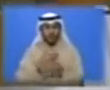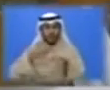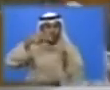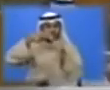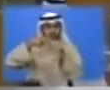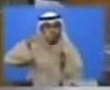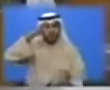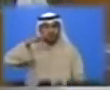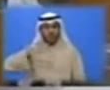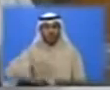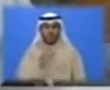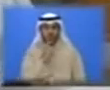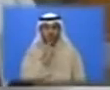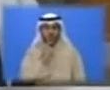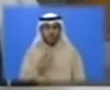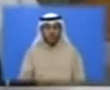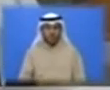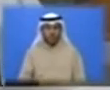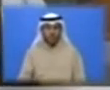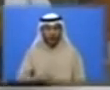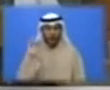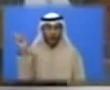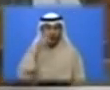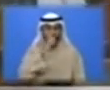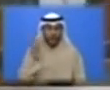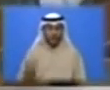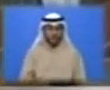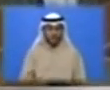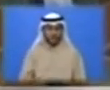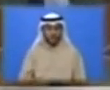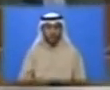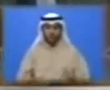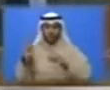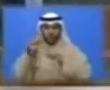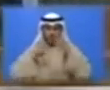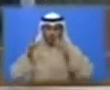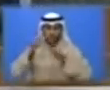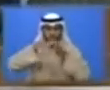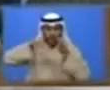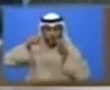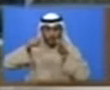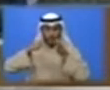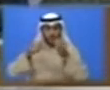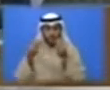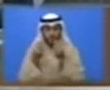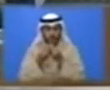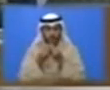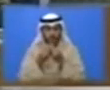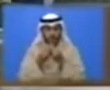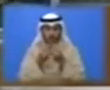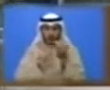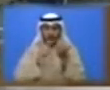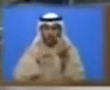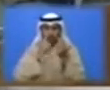تلك الأسعار في أسواق النفط العالمية. وفي هذا الصعيد وافق المجلس على 13